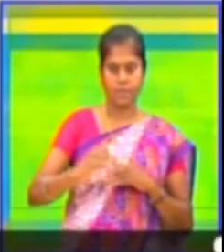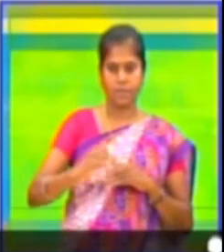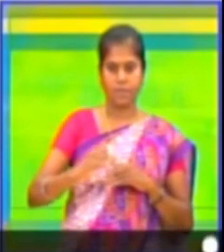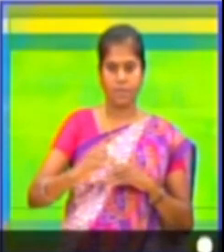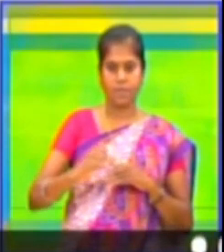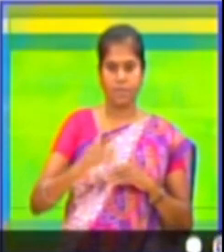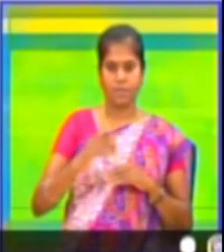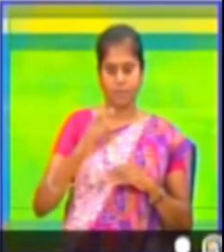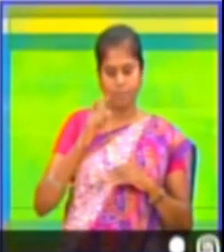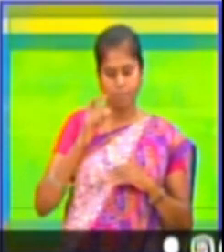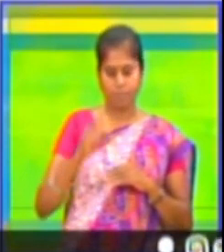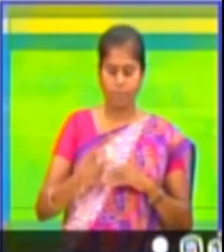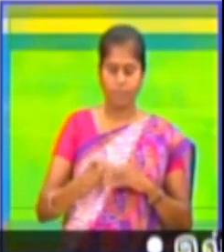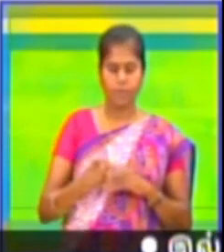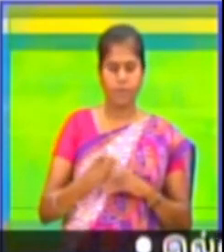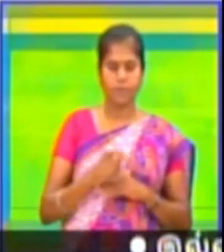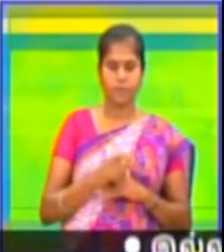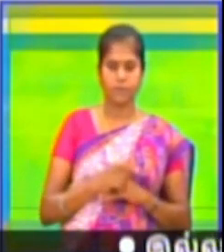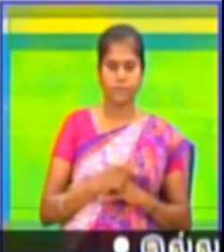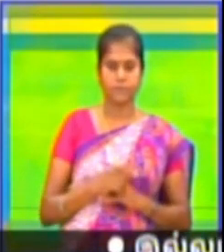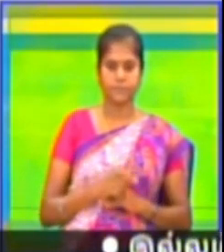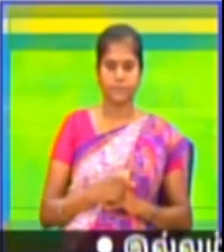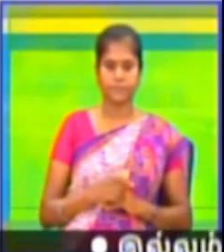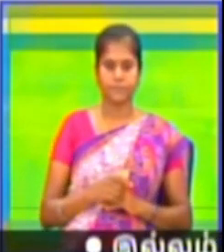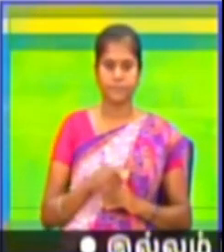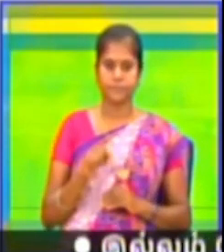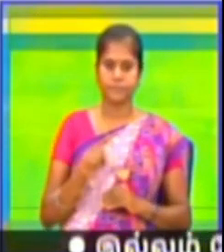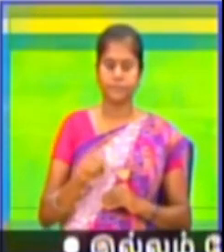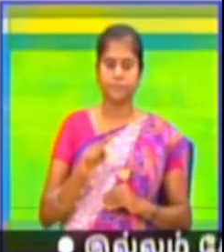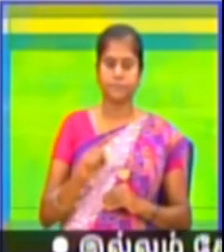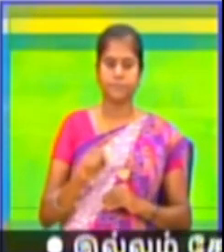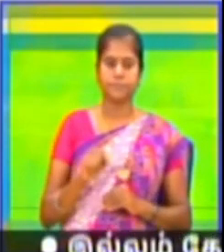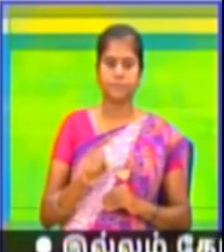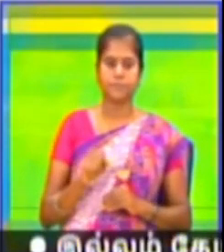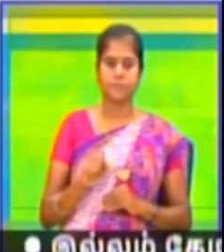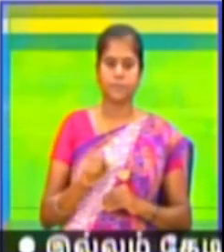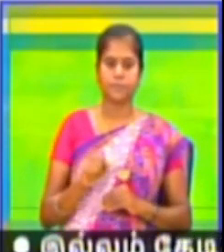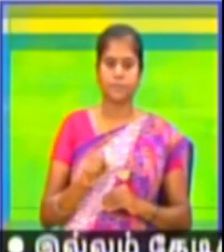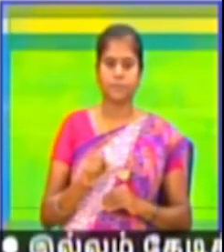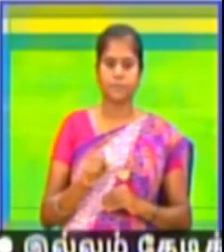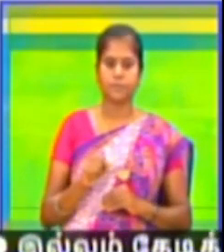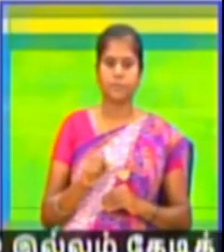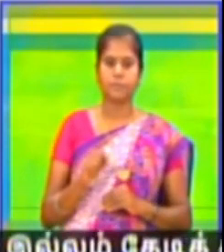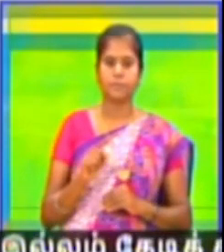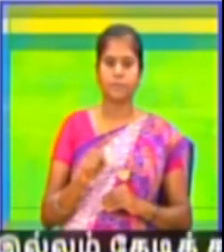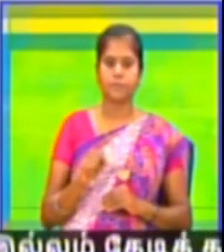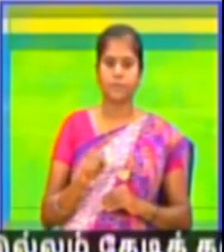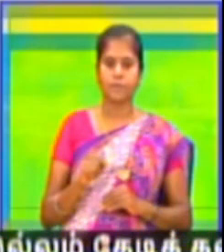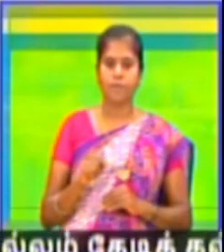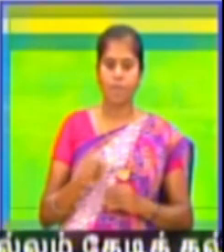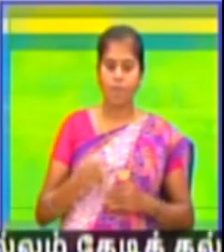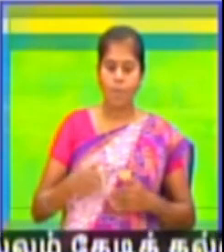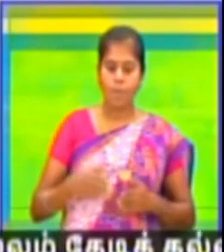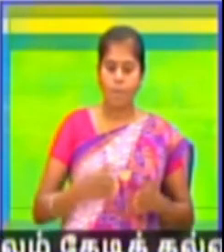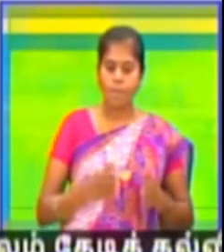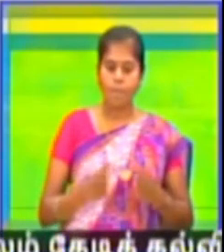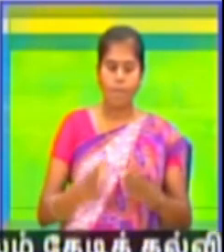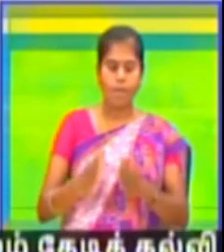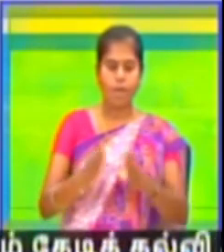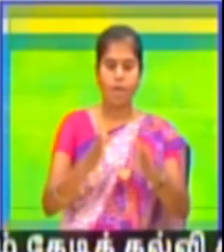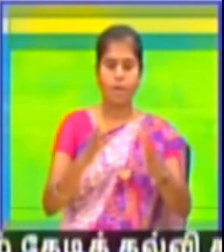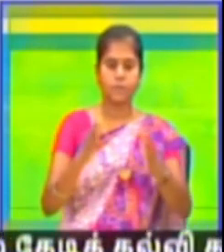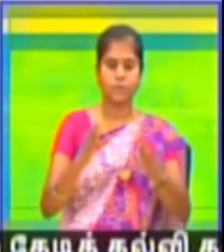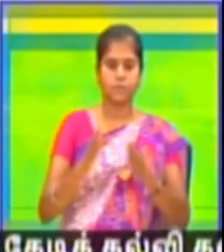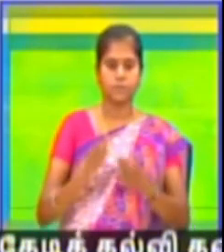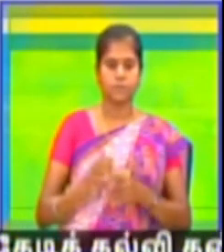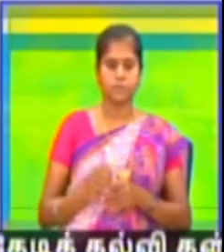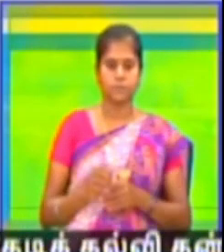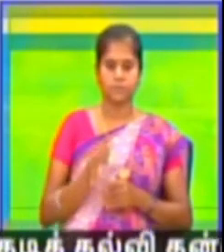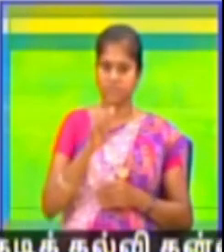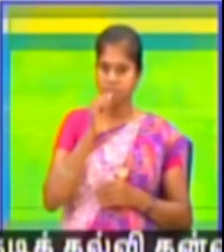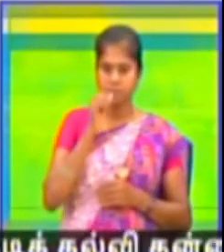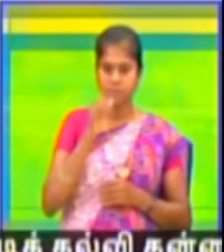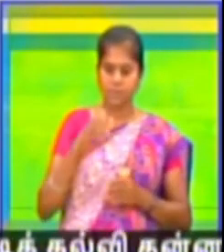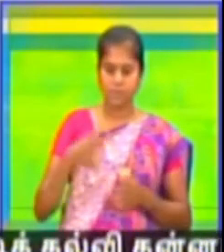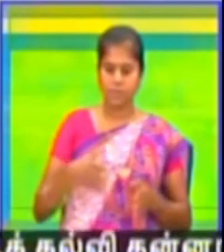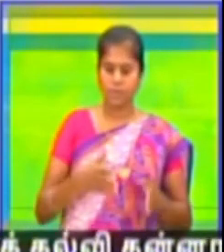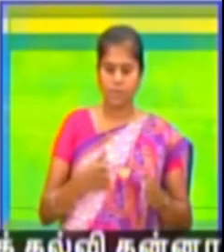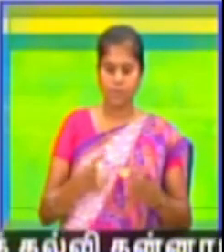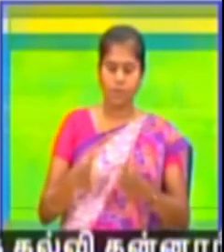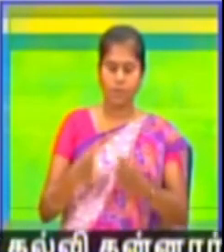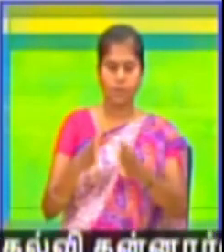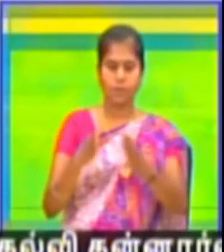சமவெளிகள் காணப்படுகின்றன. இங்கே பாயக்கூடிய பெரும்பான்மையான நதிகள் இந்த